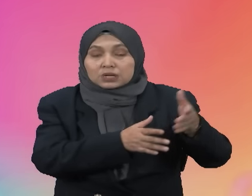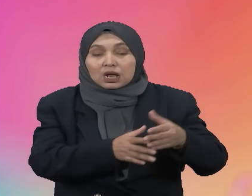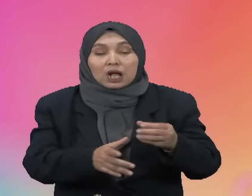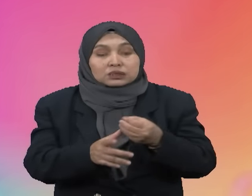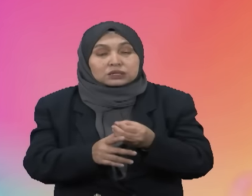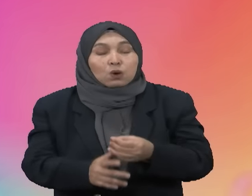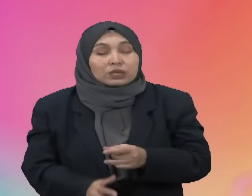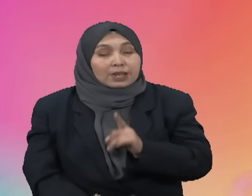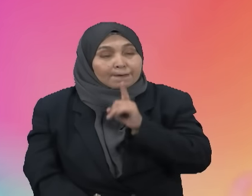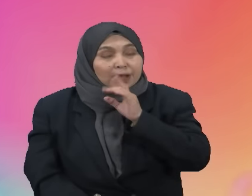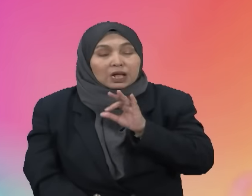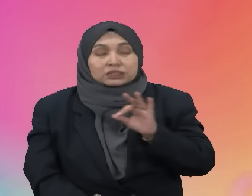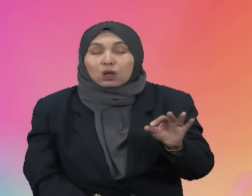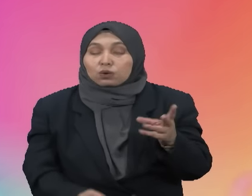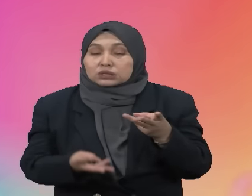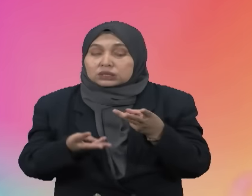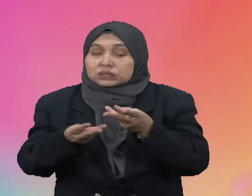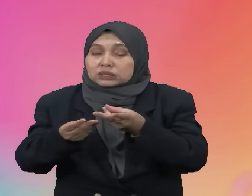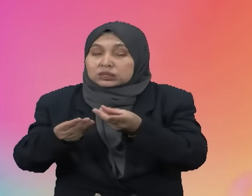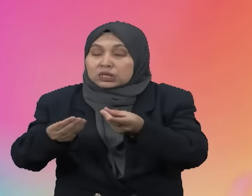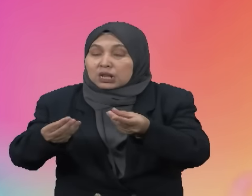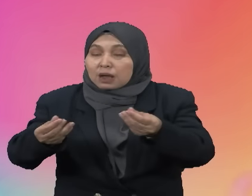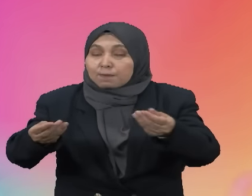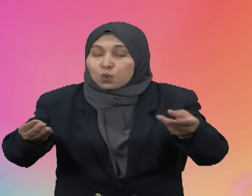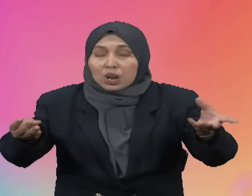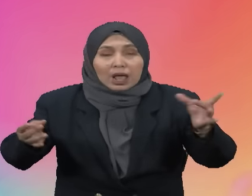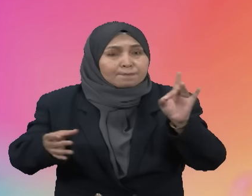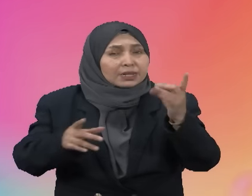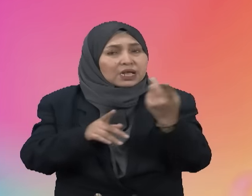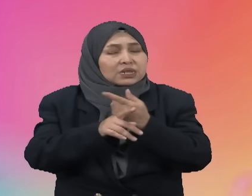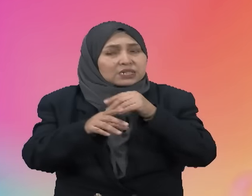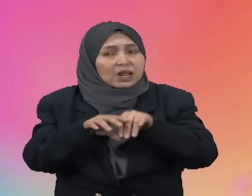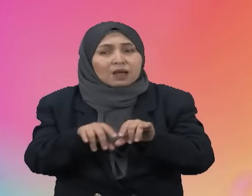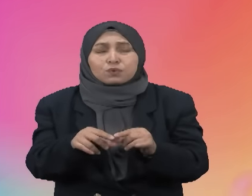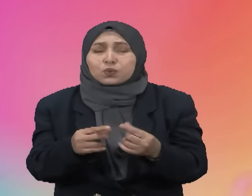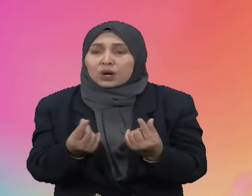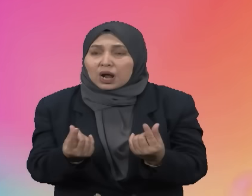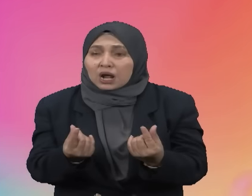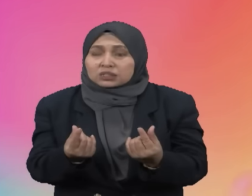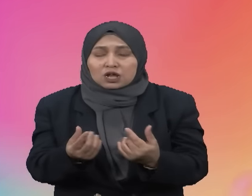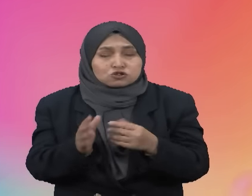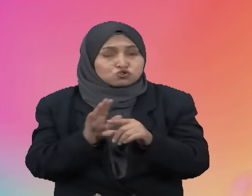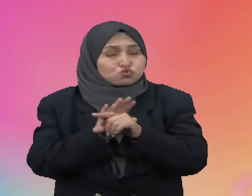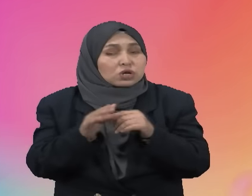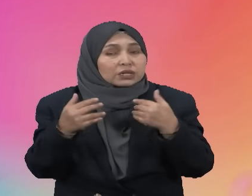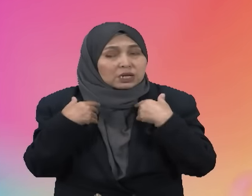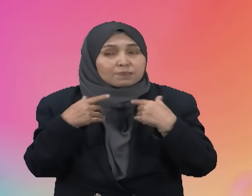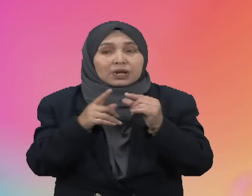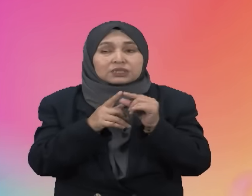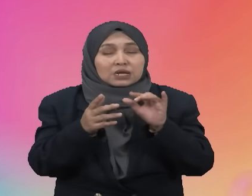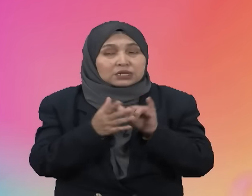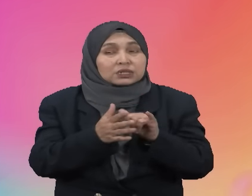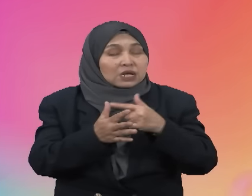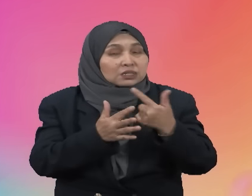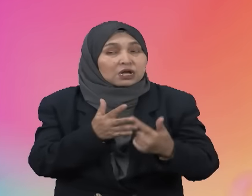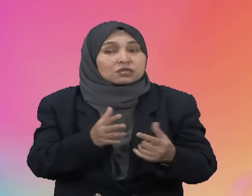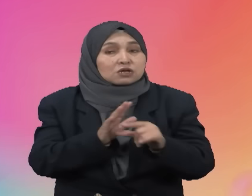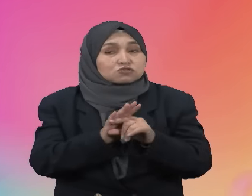diam, ataupun debu, dan ia disebut sebanyak 8 kali di dalam Al-Quran. Surah yang mengandungi perkataan ini antaranya ialah